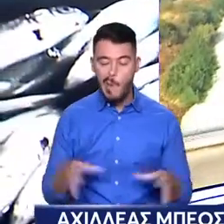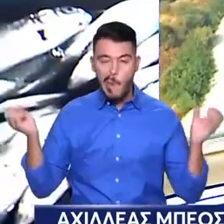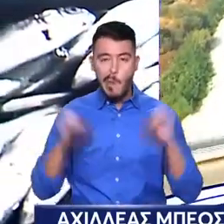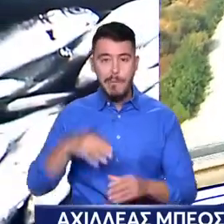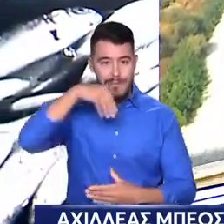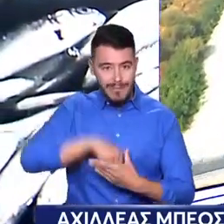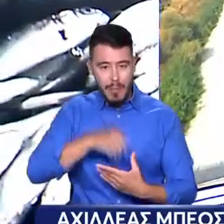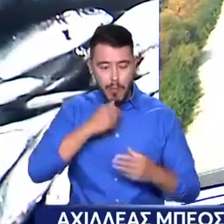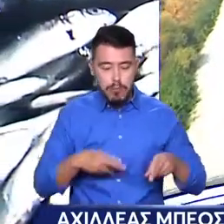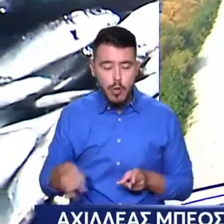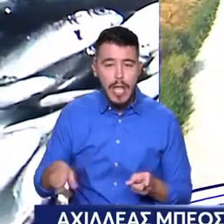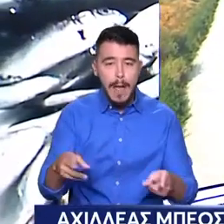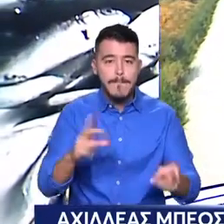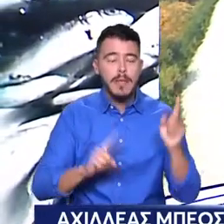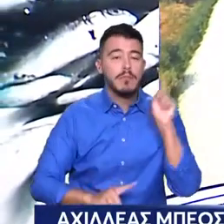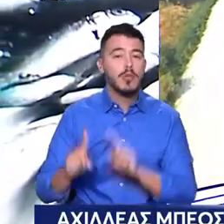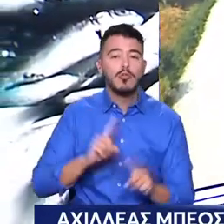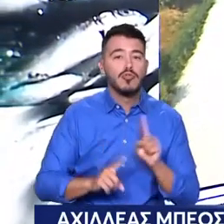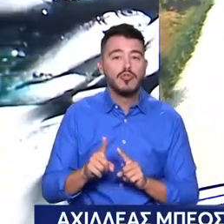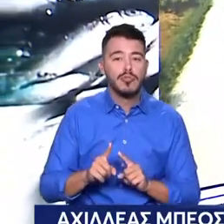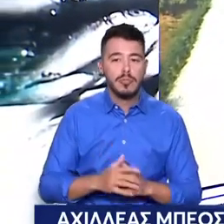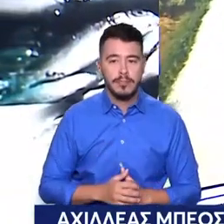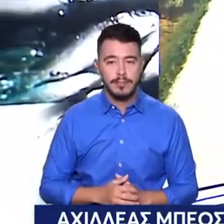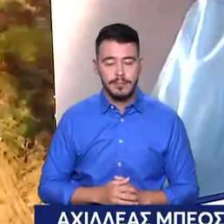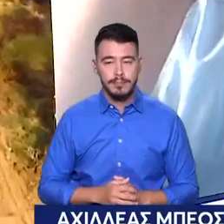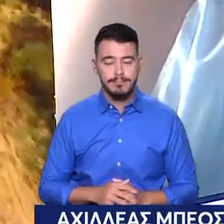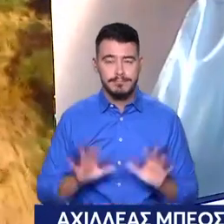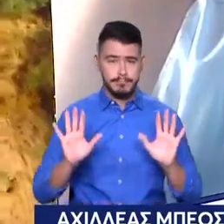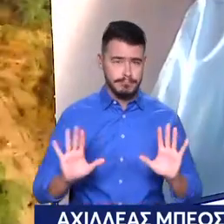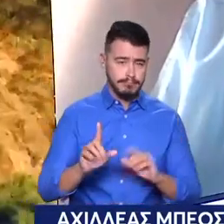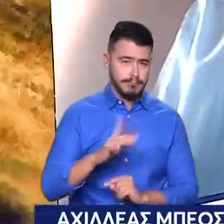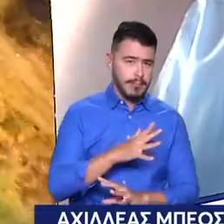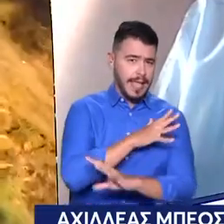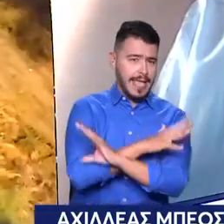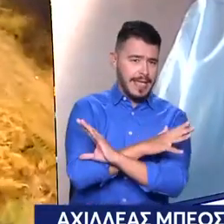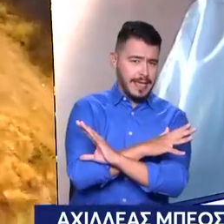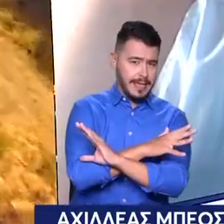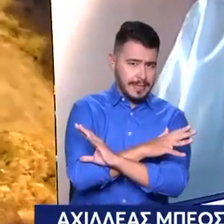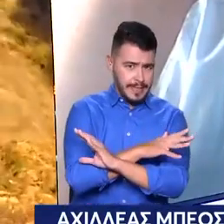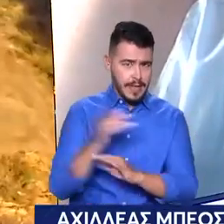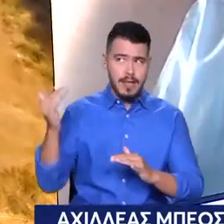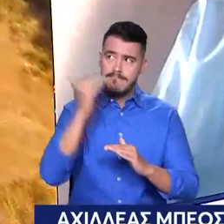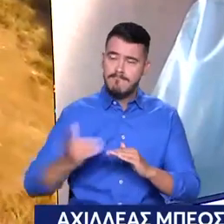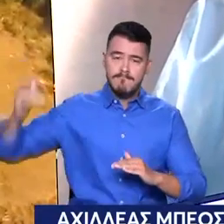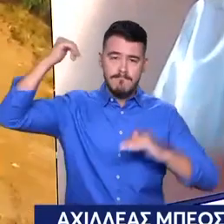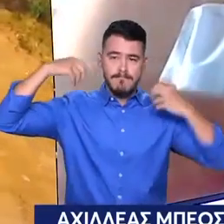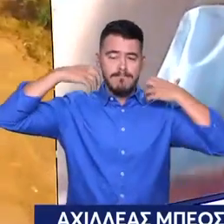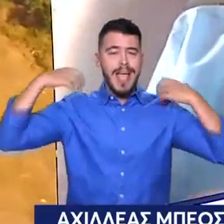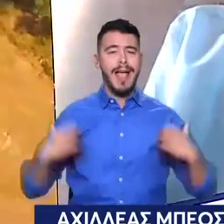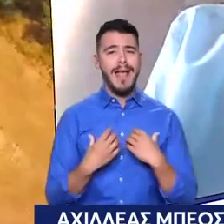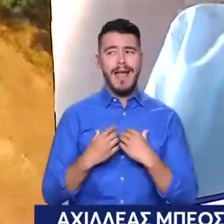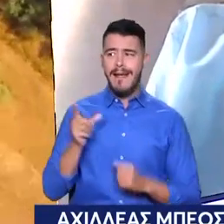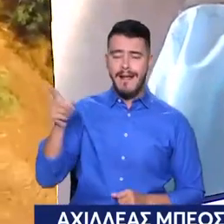έδωσε τη σύμβαση του έργου. Ποιος Εγώ του την εντύπωση πάντως ότι η παρέμβαση της εισαγγελίας του Αρείου Πάγου, κύριε Δήμαρχε, θα ρίξει φως στην ιστορία και στην ευθύνη